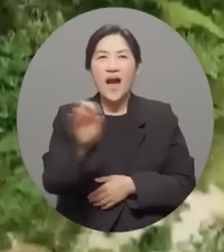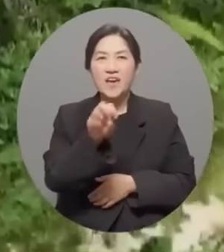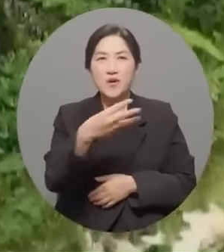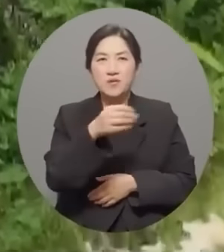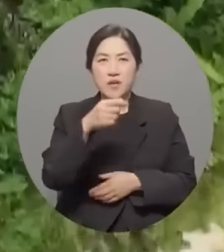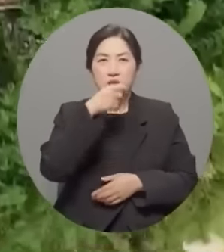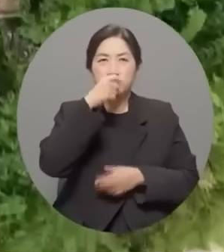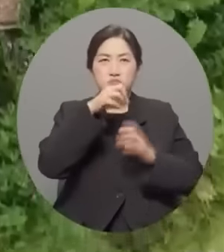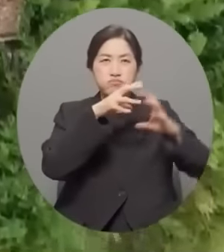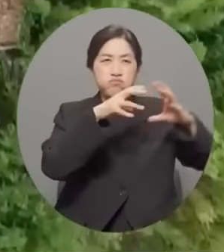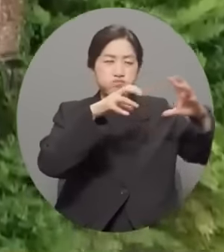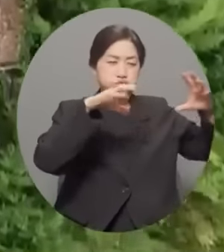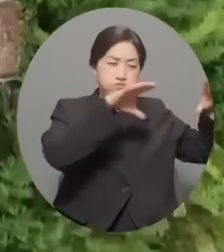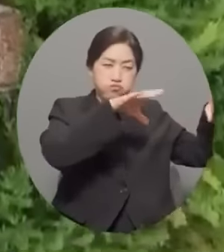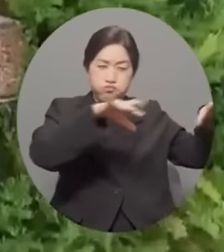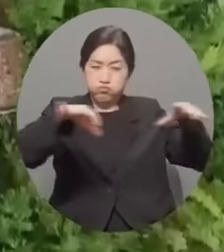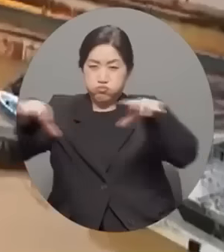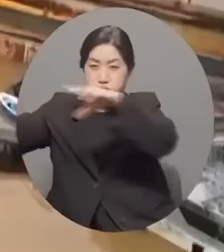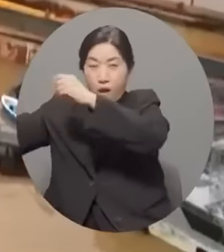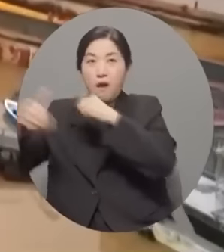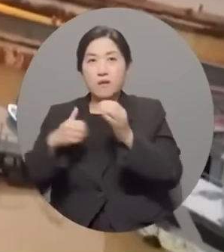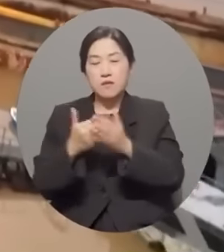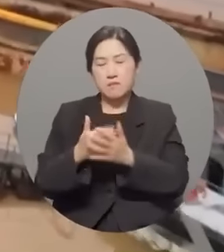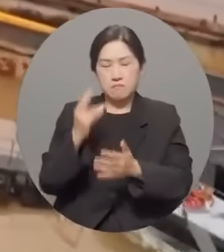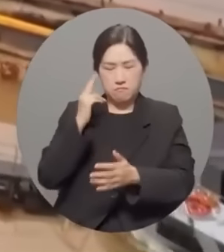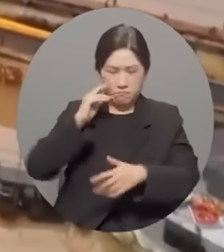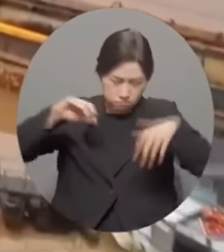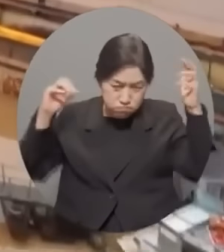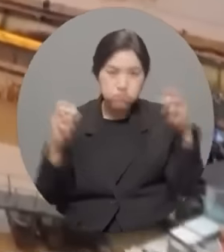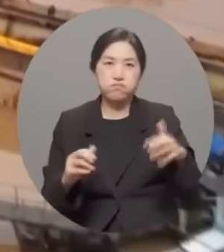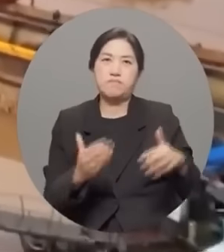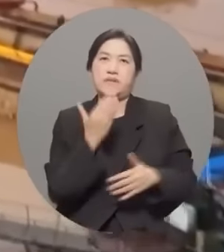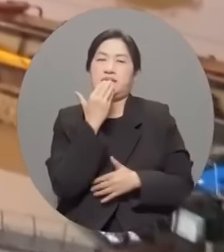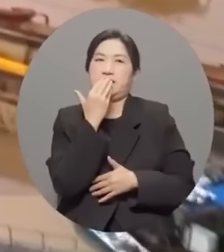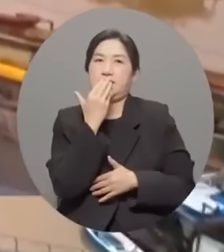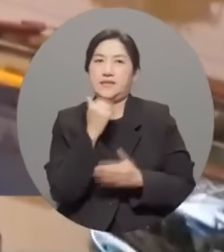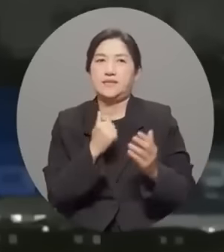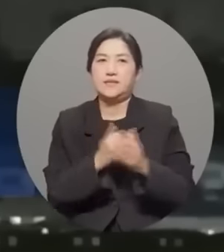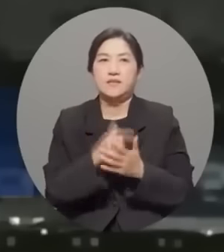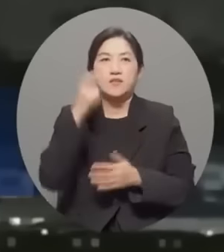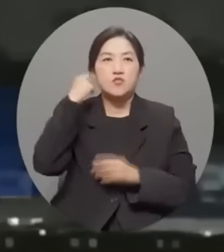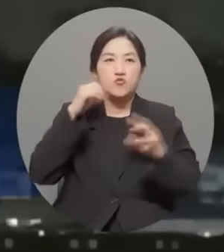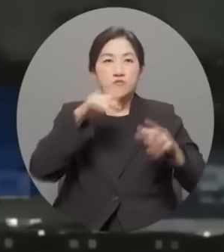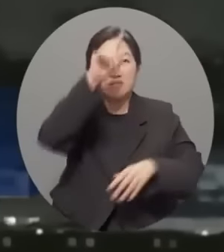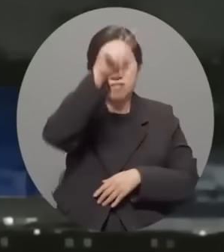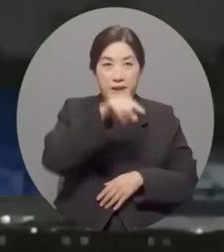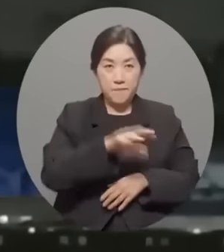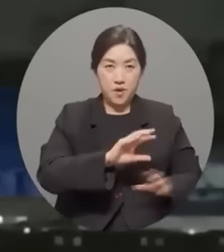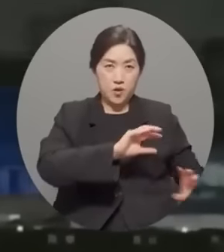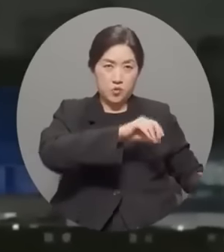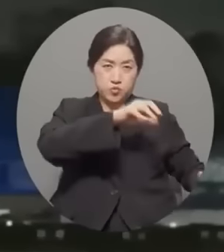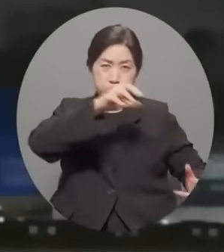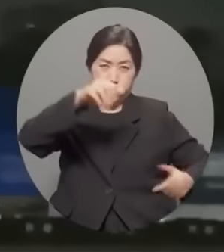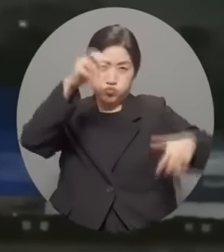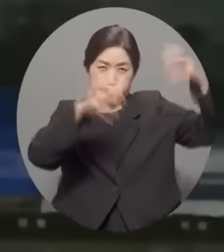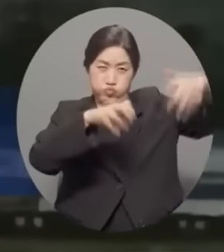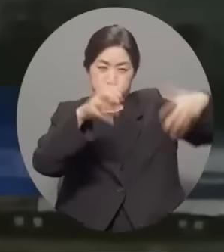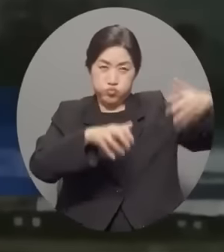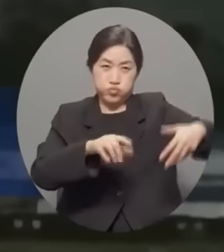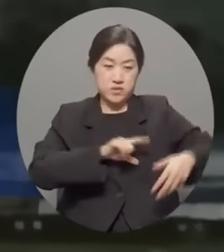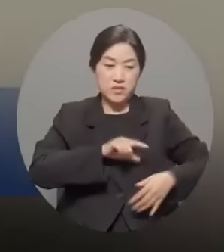집중적으로 지나가는 통로로 기록적인 폭우를 일으킵니다. 중국 남부에 토네이도를 동반한 집중호우를 만든